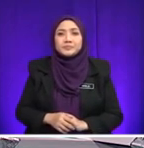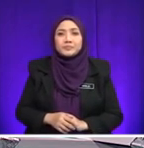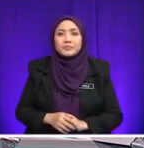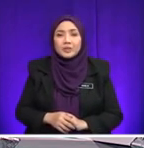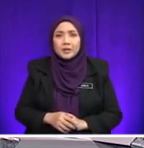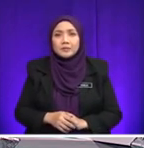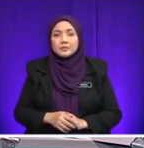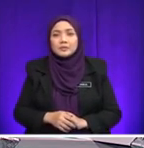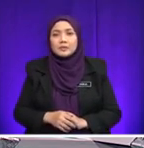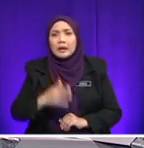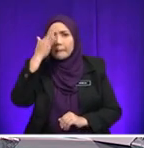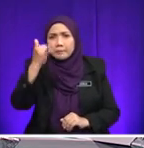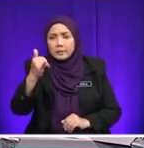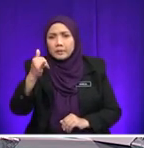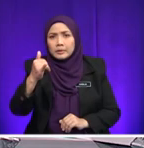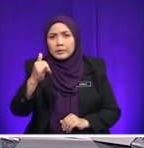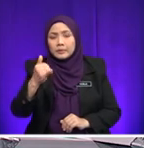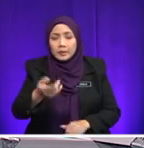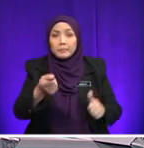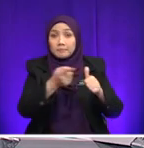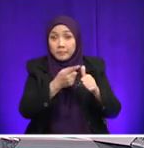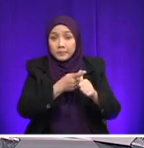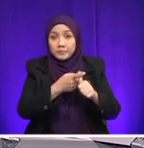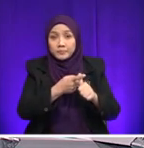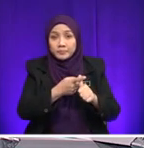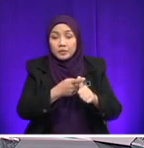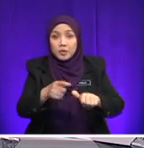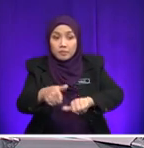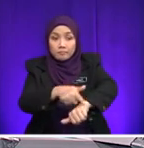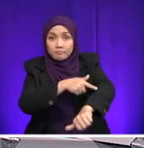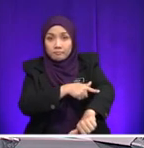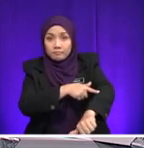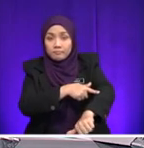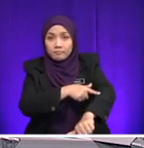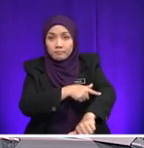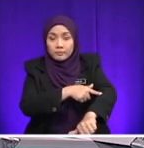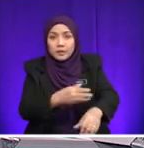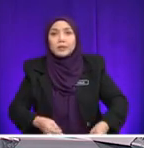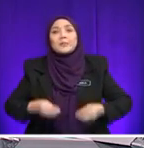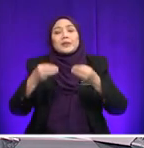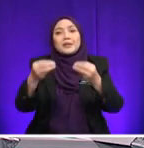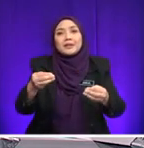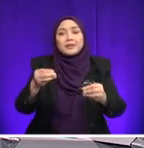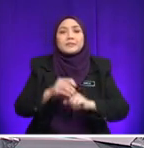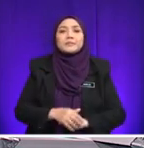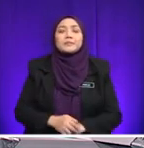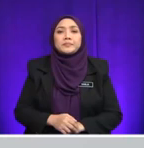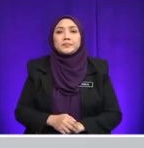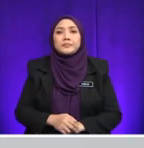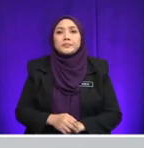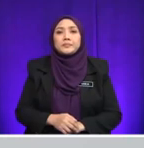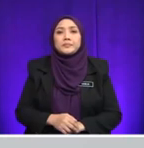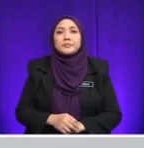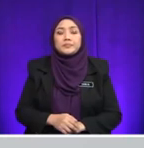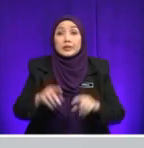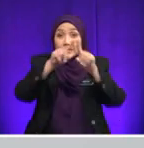apabila panjang 2 Sisi dan satu sudut kandung diberikan Oke jadi